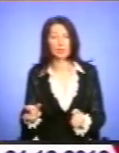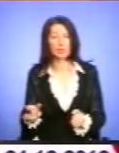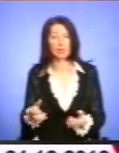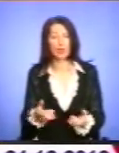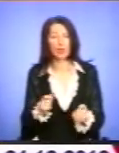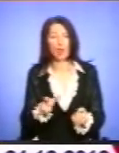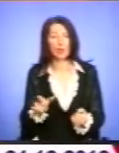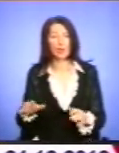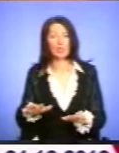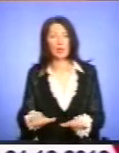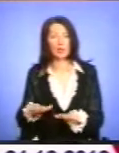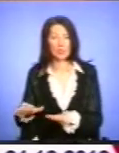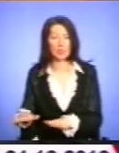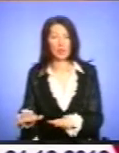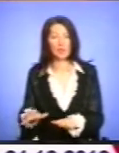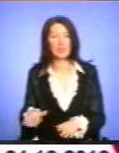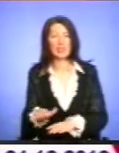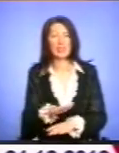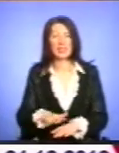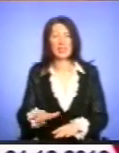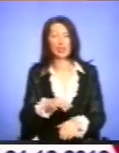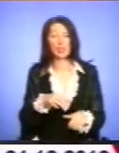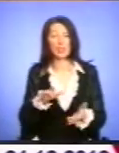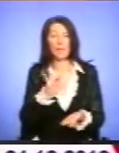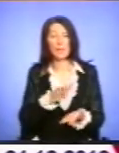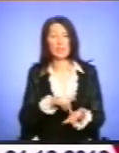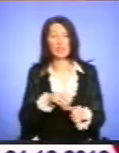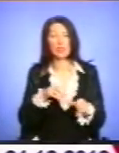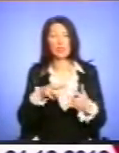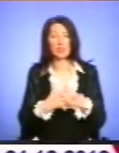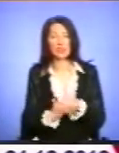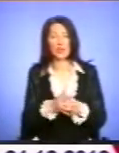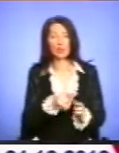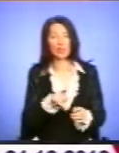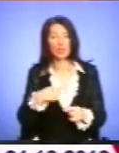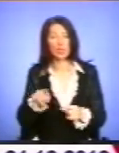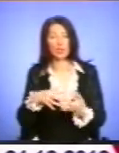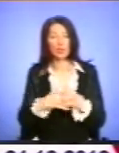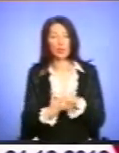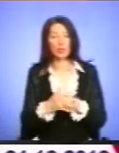прийом громадян на місцях, на території міста, села, того чи іншого сільської ради.